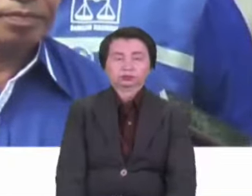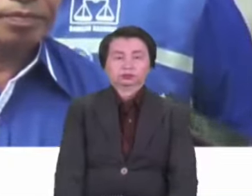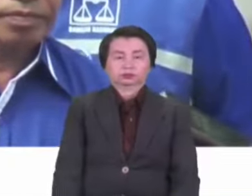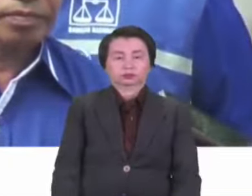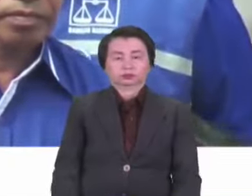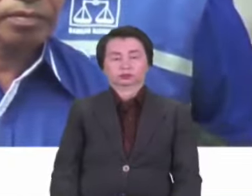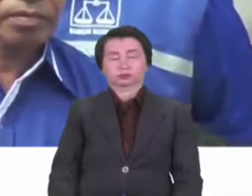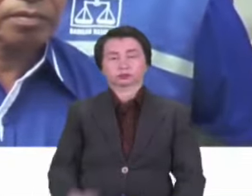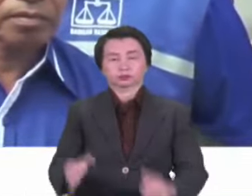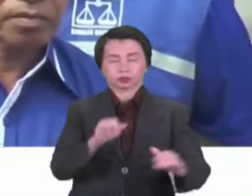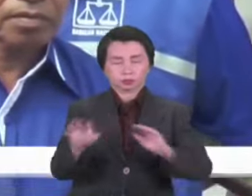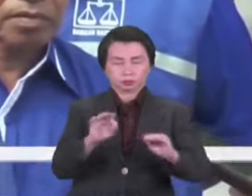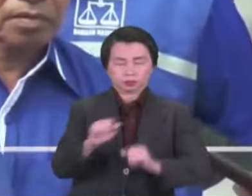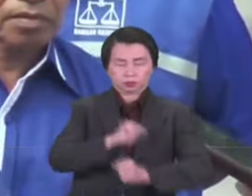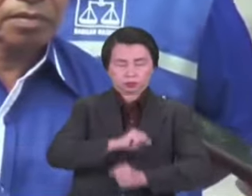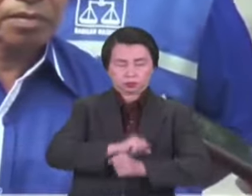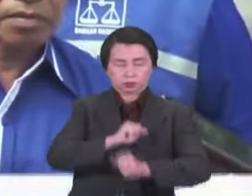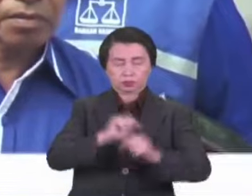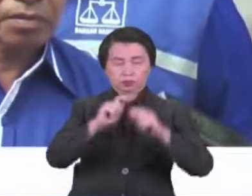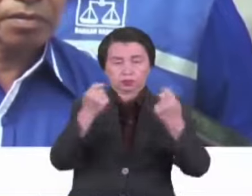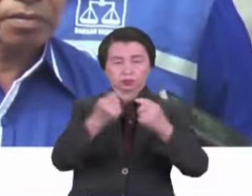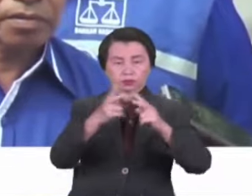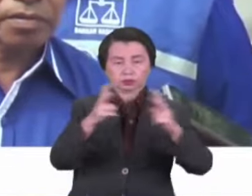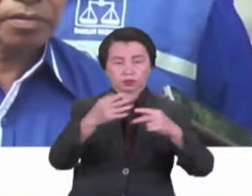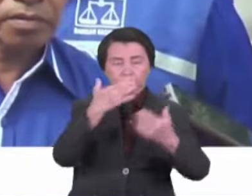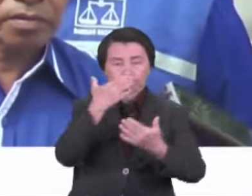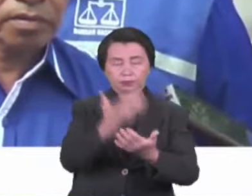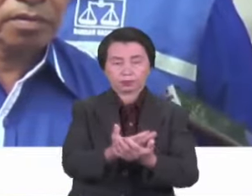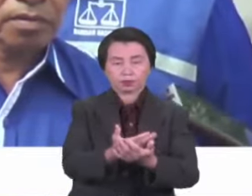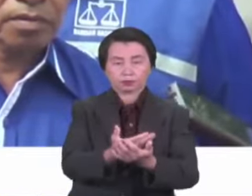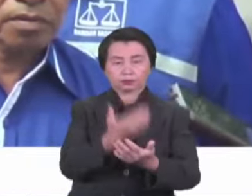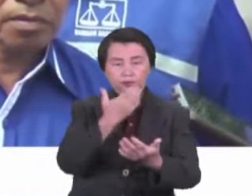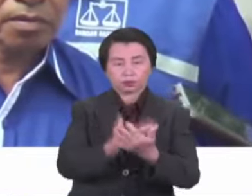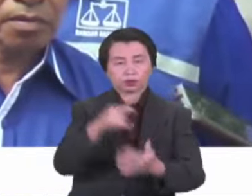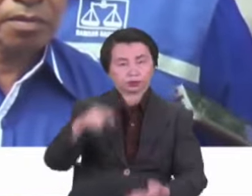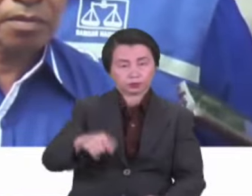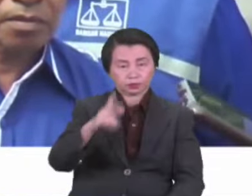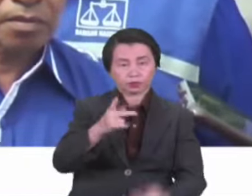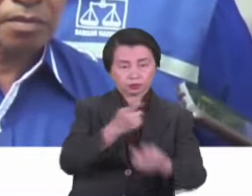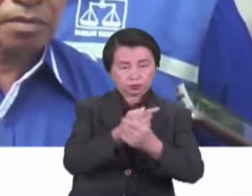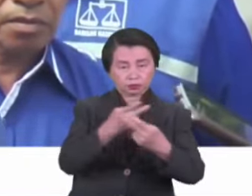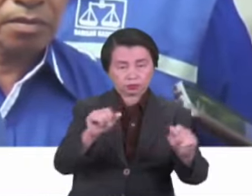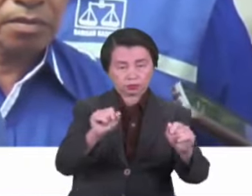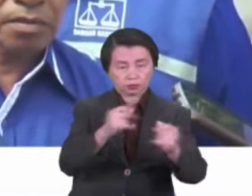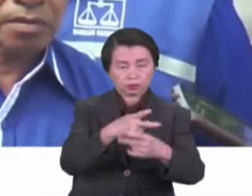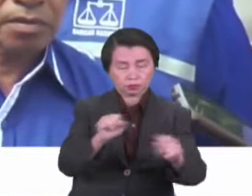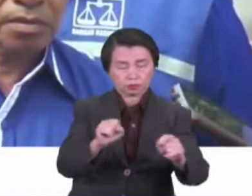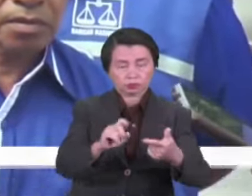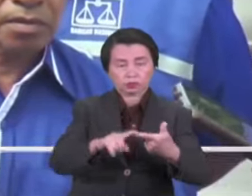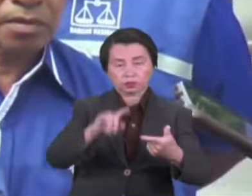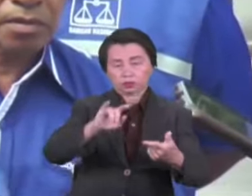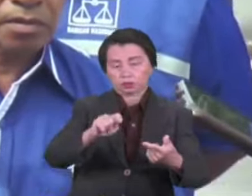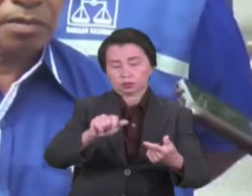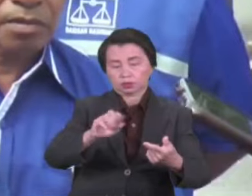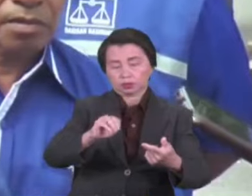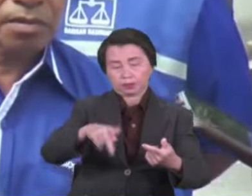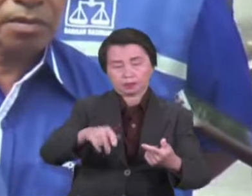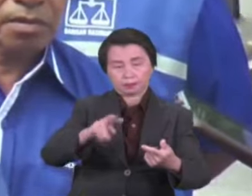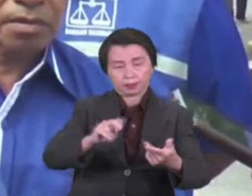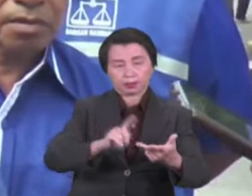Dan gerak kerja jentera amat baik, baik di Kuala Pilah, baik di Tampin maupun di Jempol, kan?